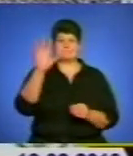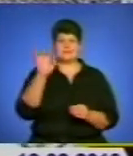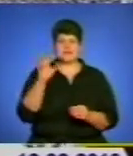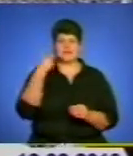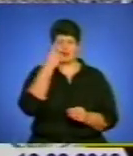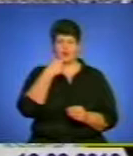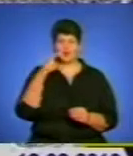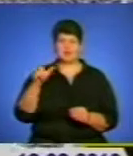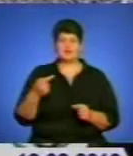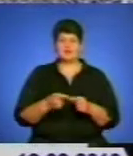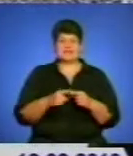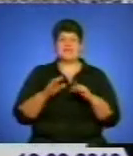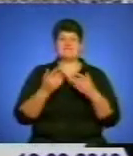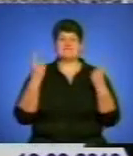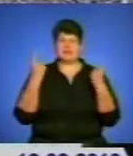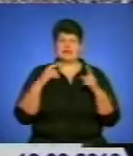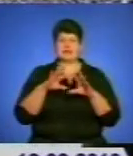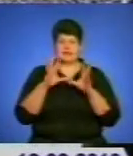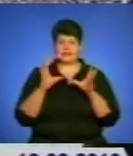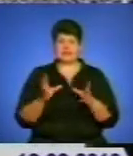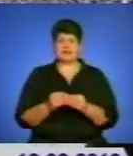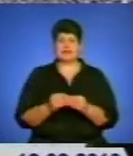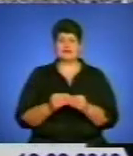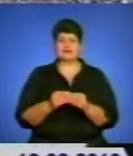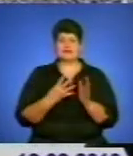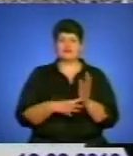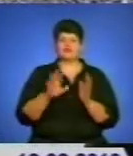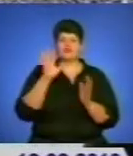велика кількість в загальному, відповідно